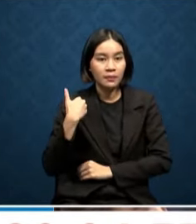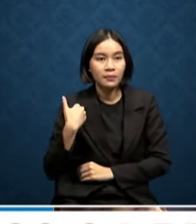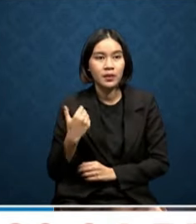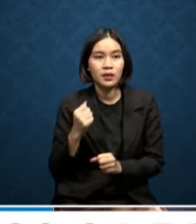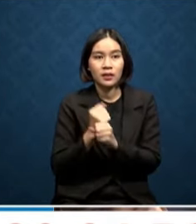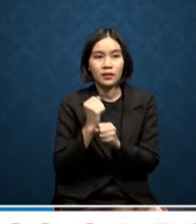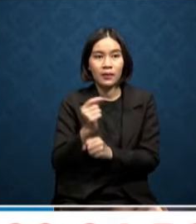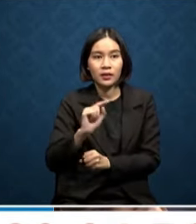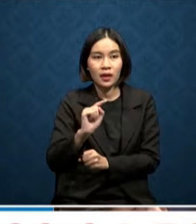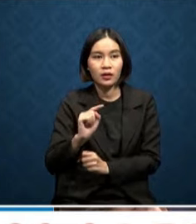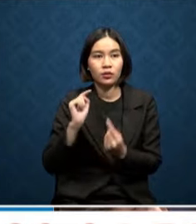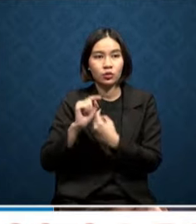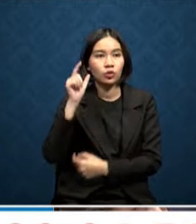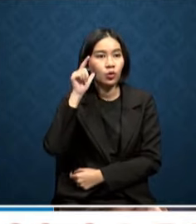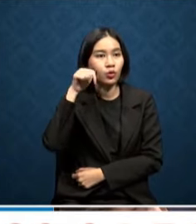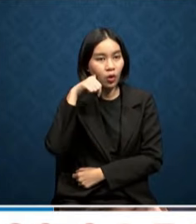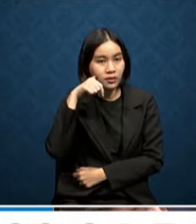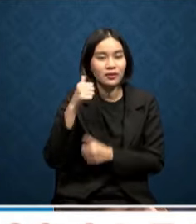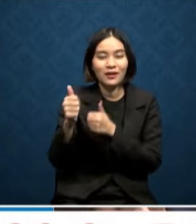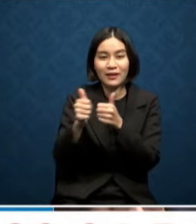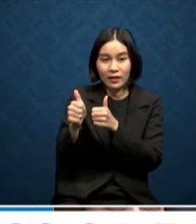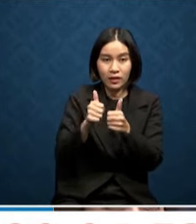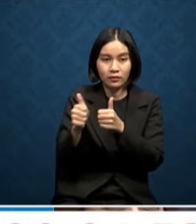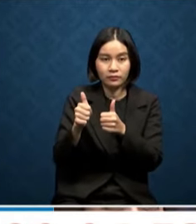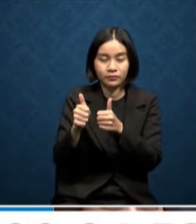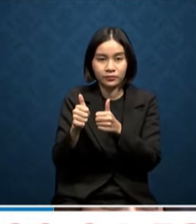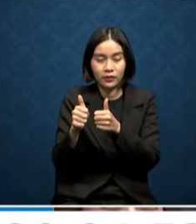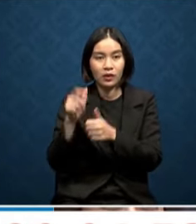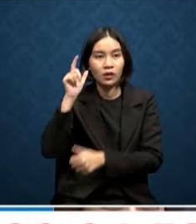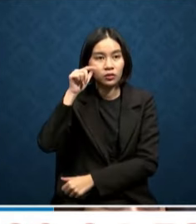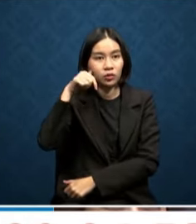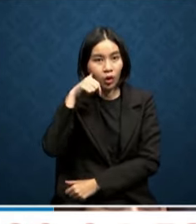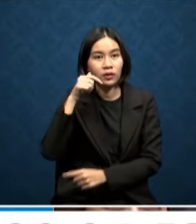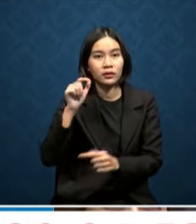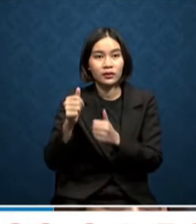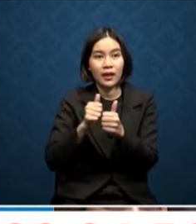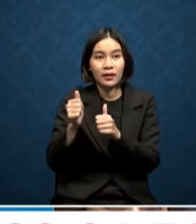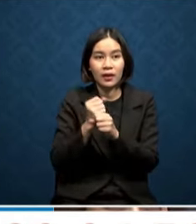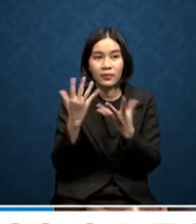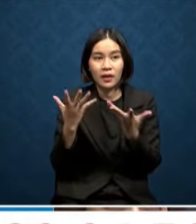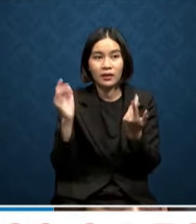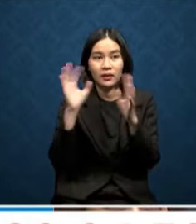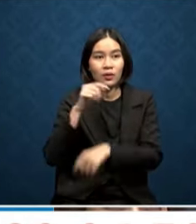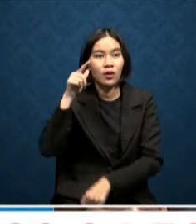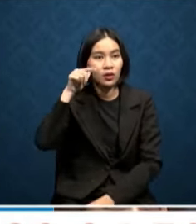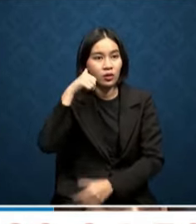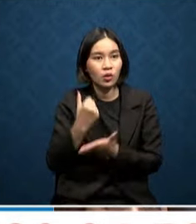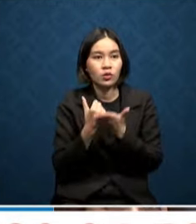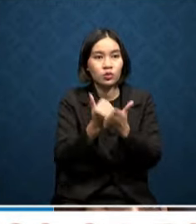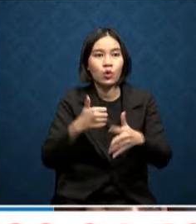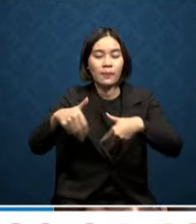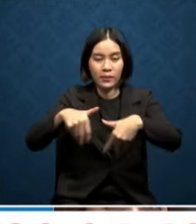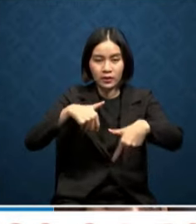ทำ CallCenterแข่งสิฮะ Call Centerที่จะเป็นCall Centerที่ช่วยประชา